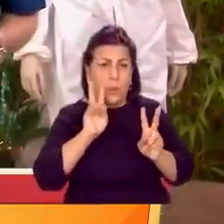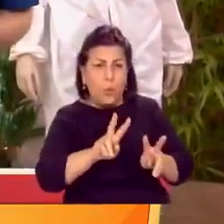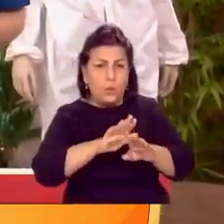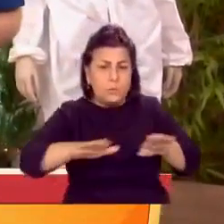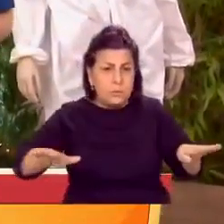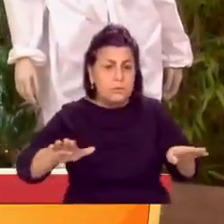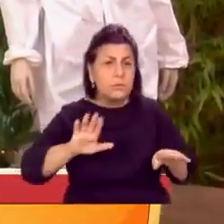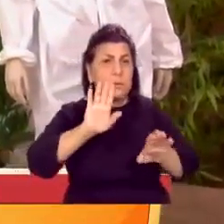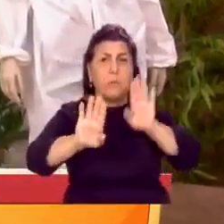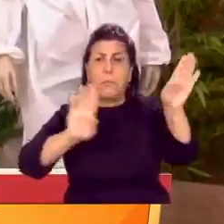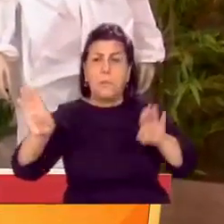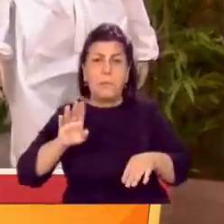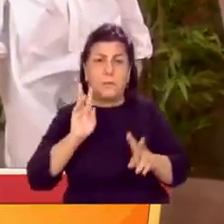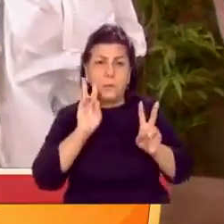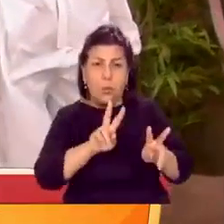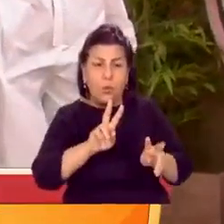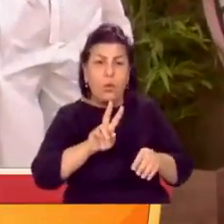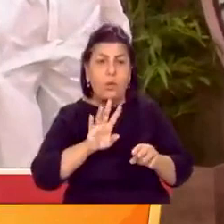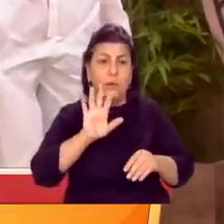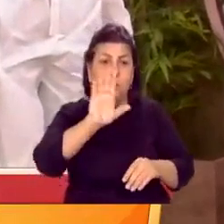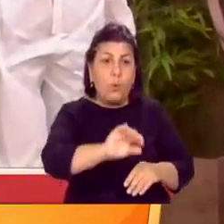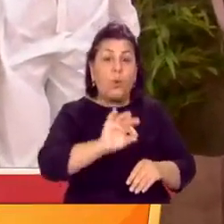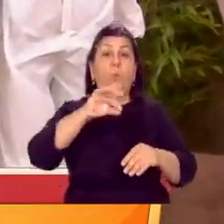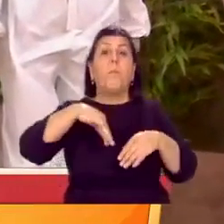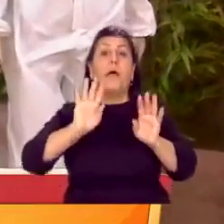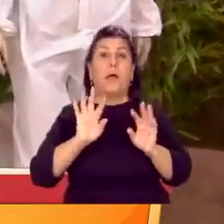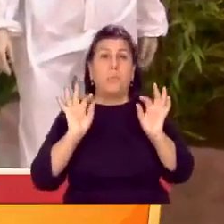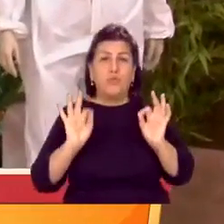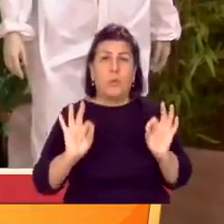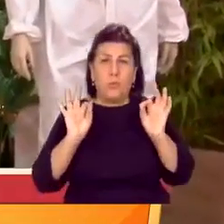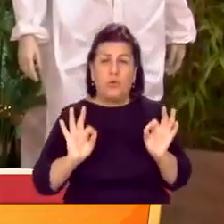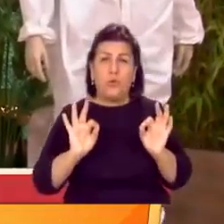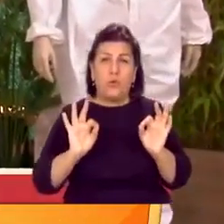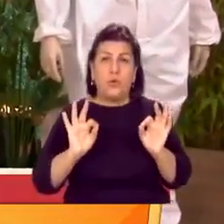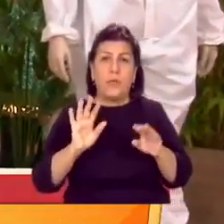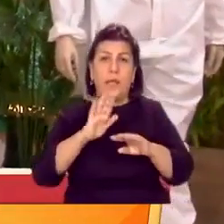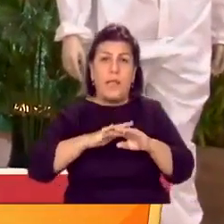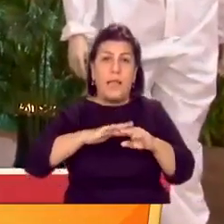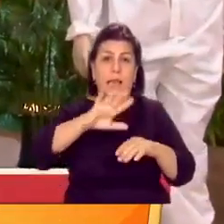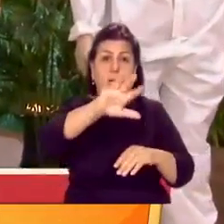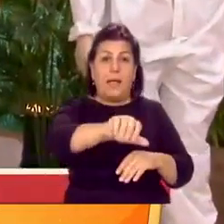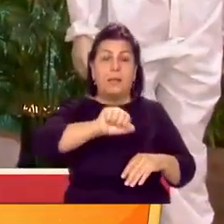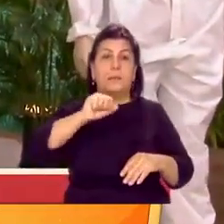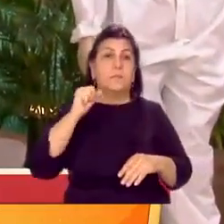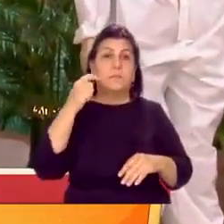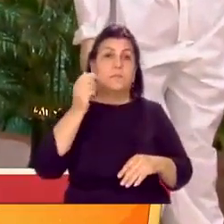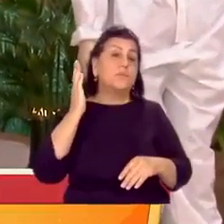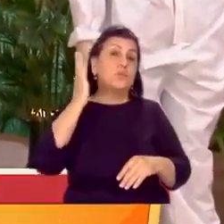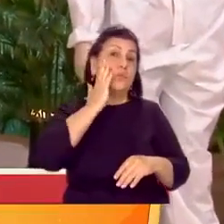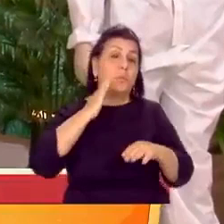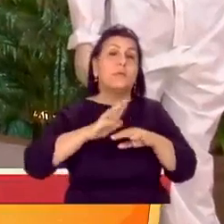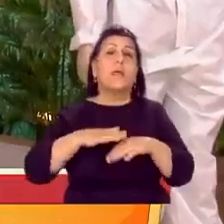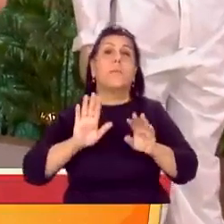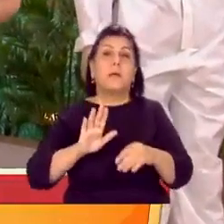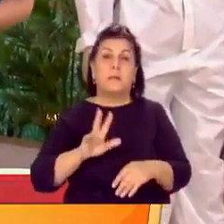dokunmaya gayret edin dokunuyorsa nıza mutlaka mutlaka asla ve kadar o elinize alıp yüzünüze götürmeyin el